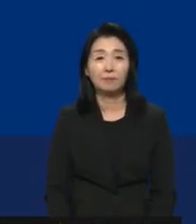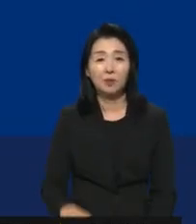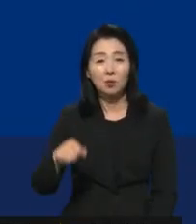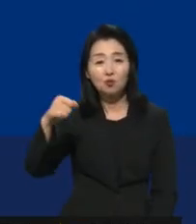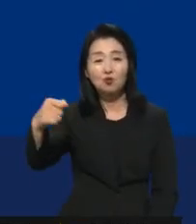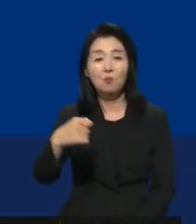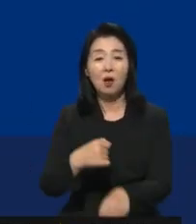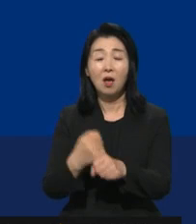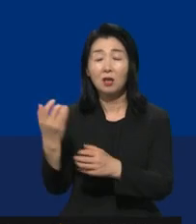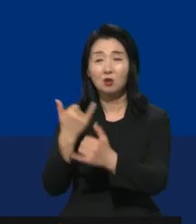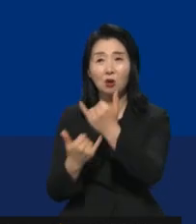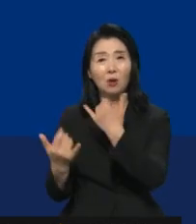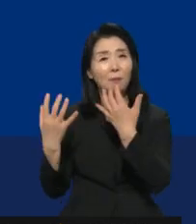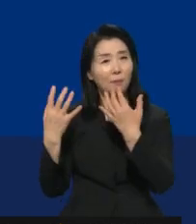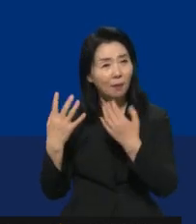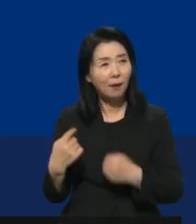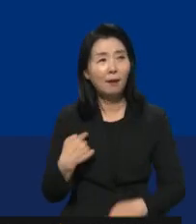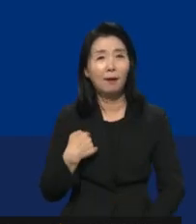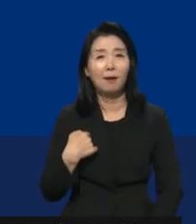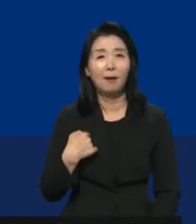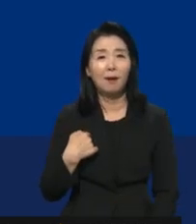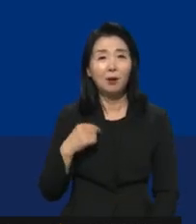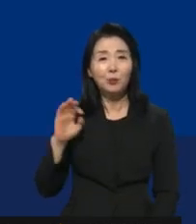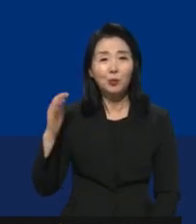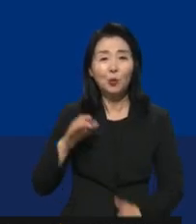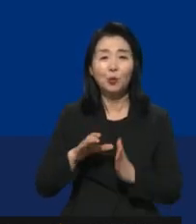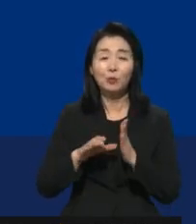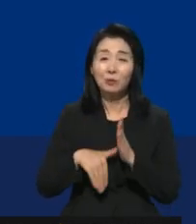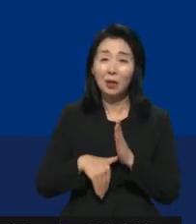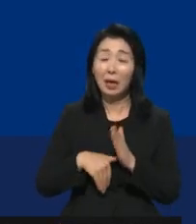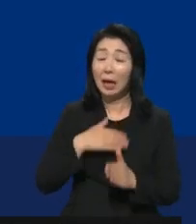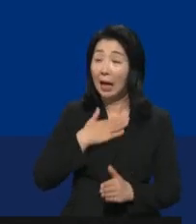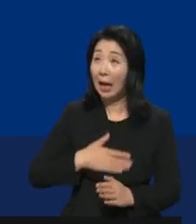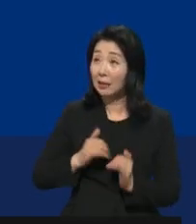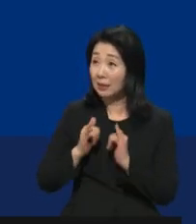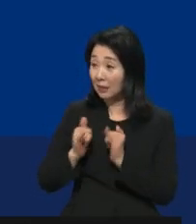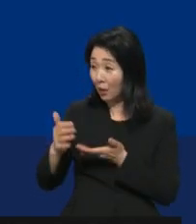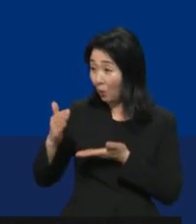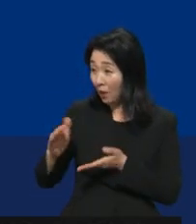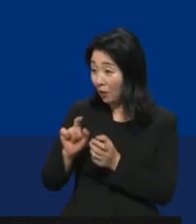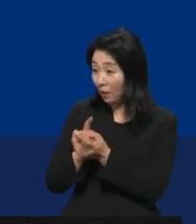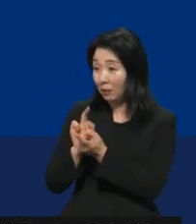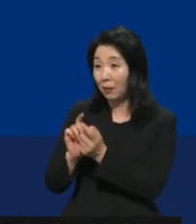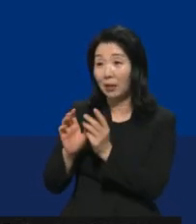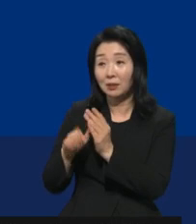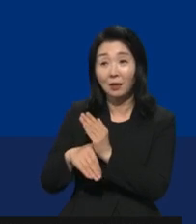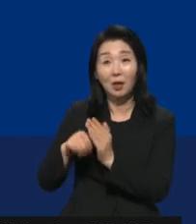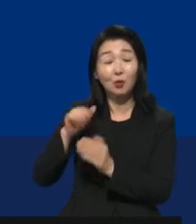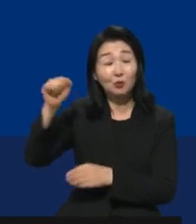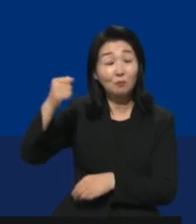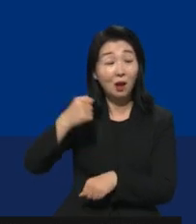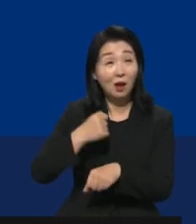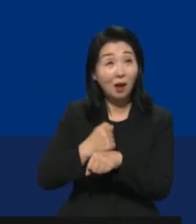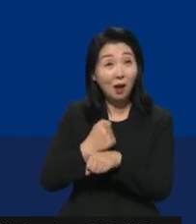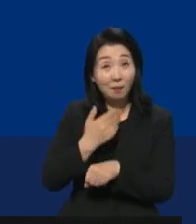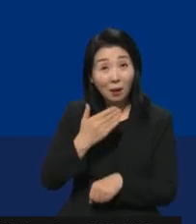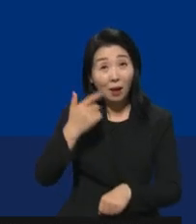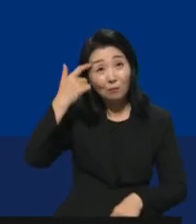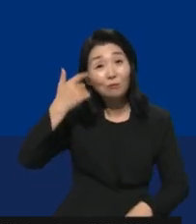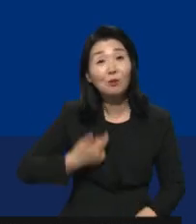출마하라는 전화도 많이 오고 또 요즘 평소에 알던 사람들 만나도 항상 그것부터 물어보고